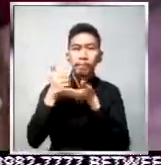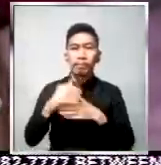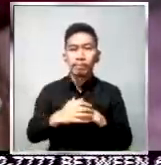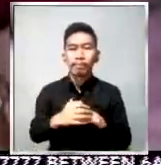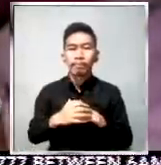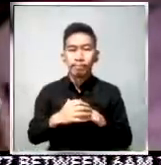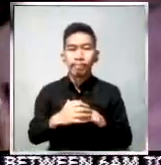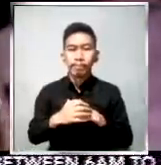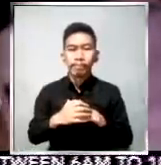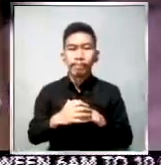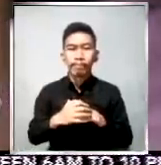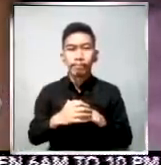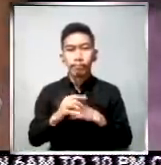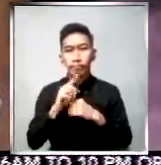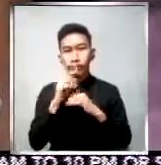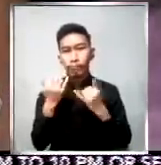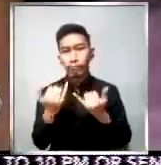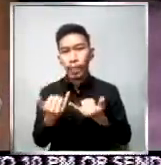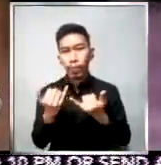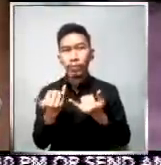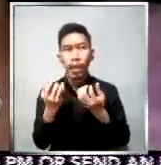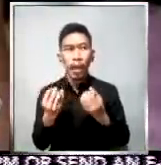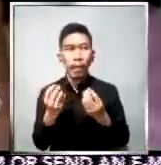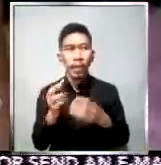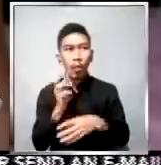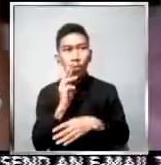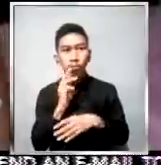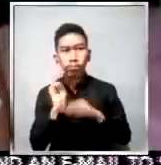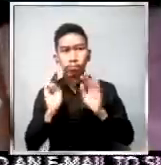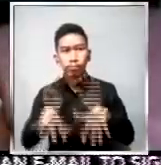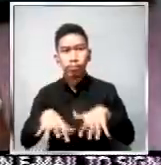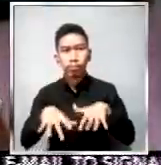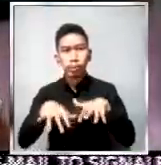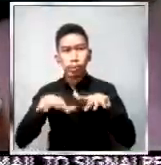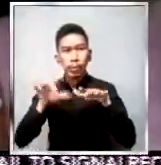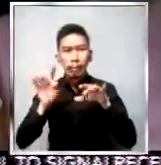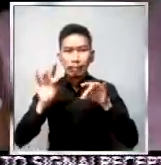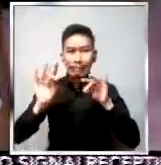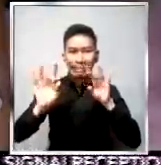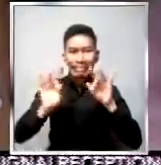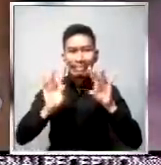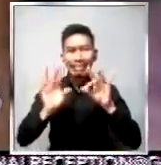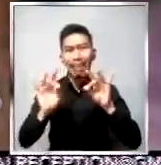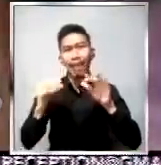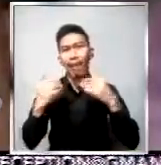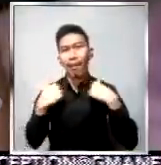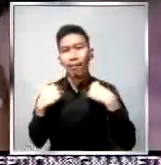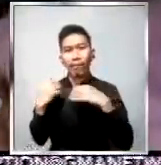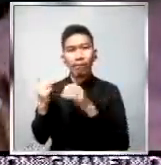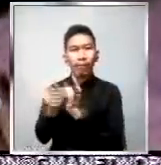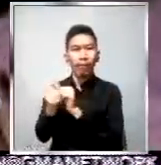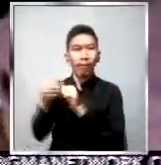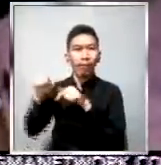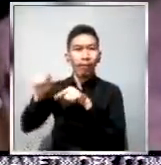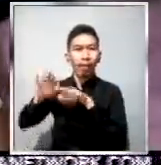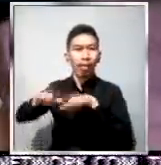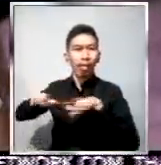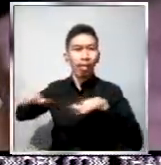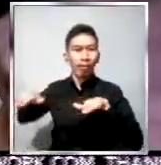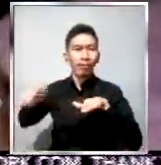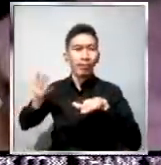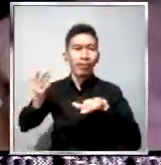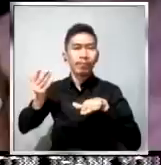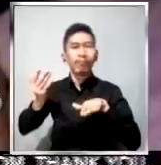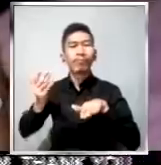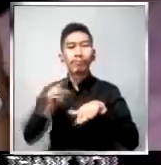marami ang tubig, maputik. Ay may mga bata pa. Ay kaya nga pinag-ano namin yung kahapon,